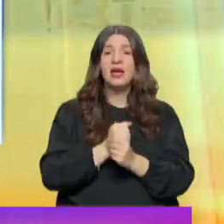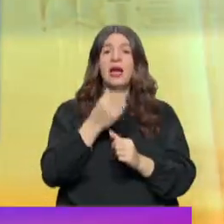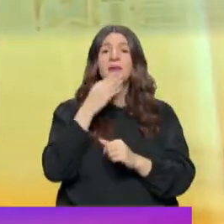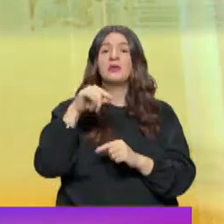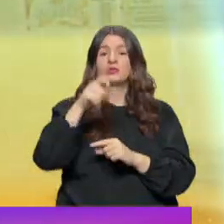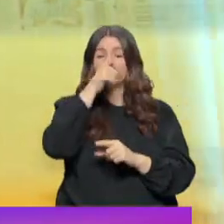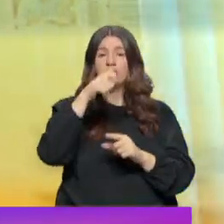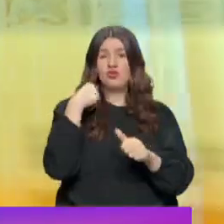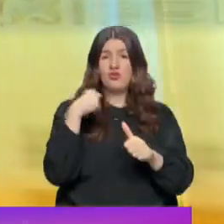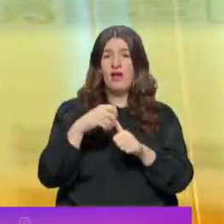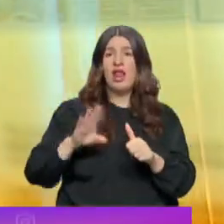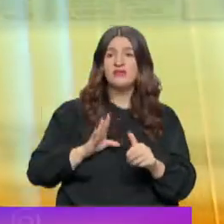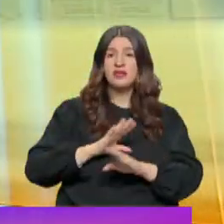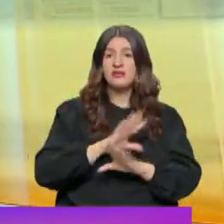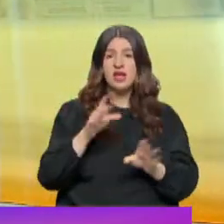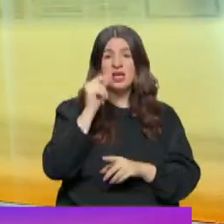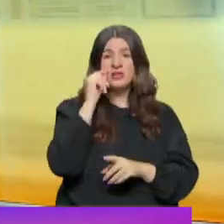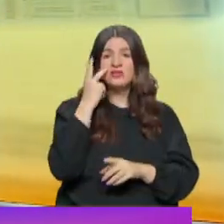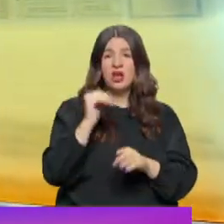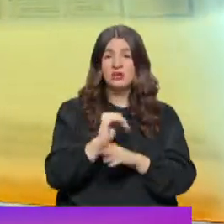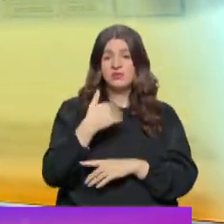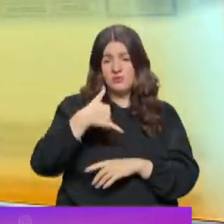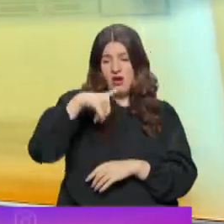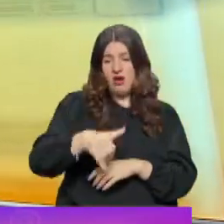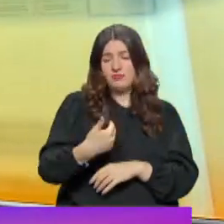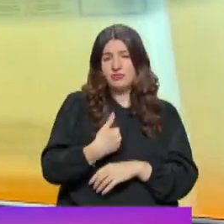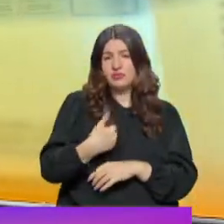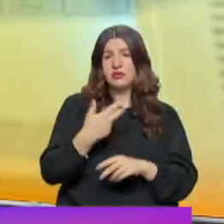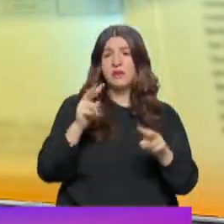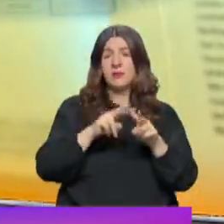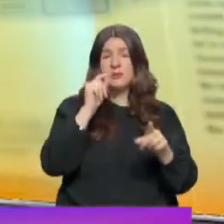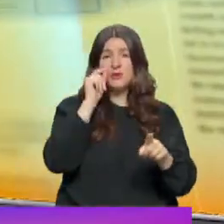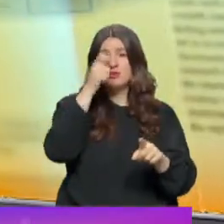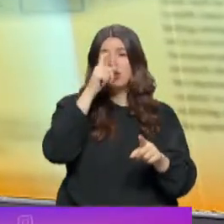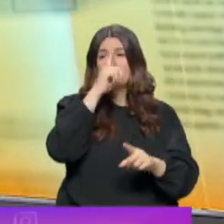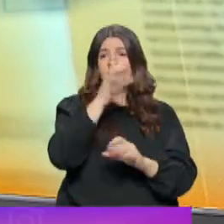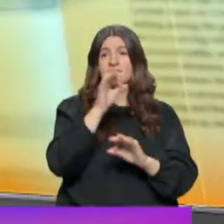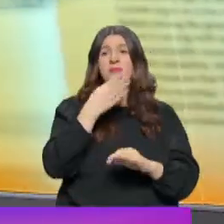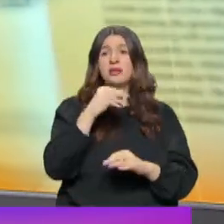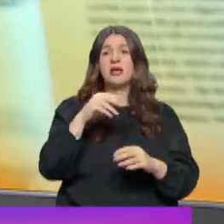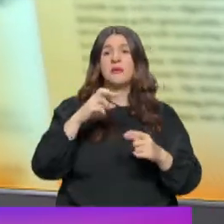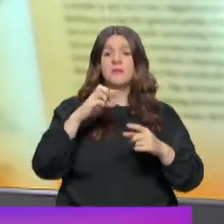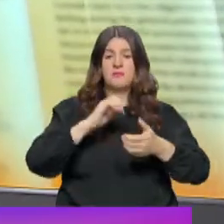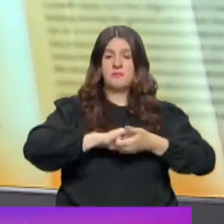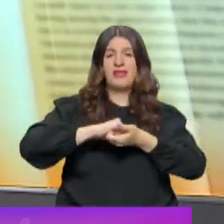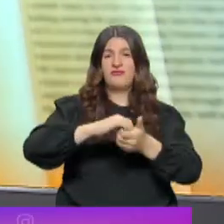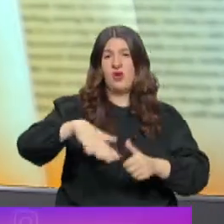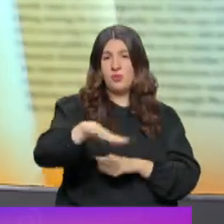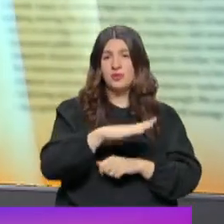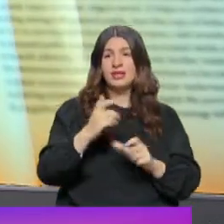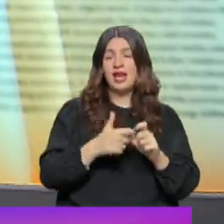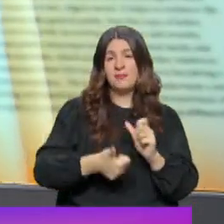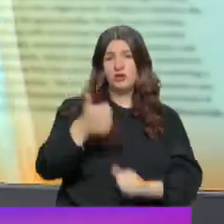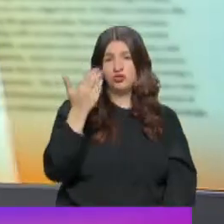Emekliler bu ülkenin üvey evlatları değildir. İnsanca yaşamak bizim de hakkımız. Mehmet Öztürk, Türkiye Bağımsız Emekliler Platformu